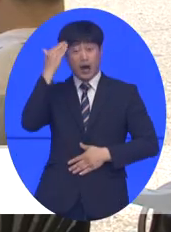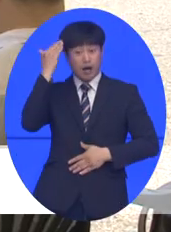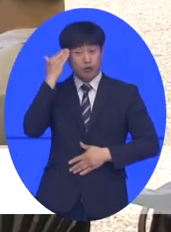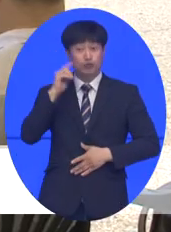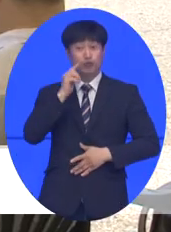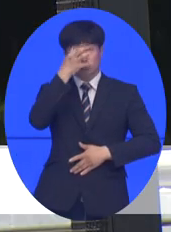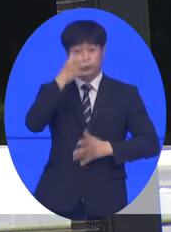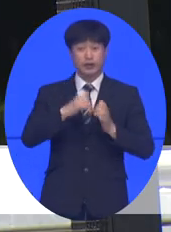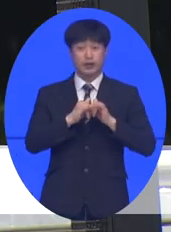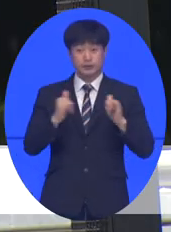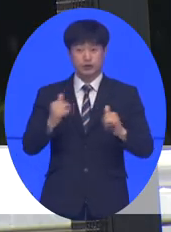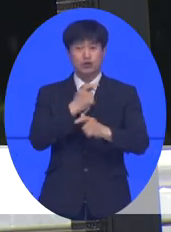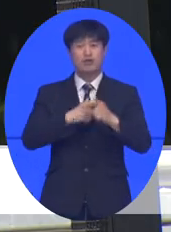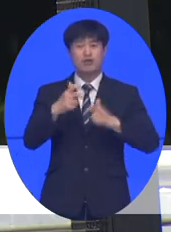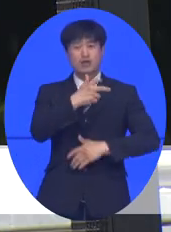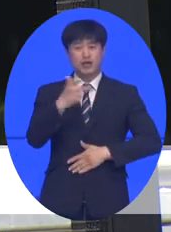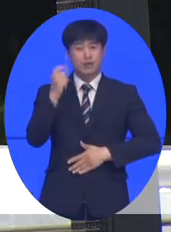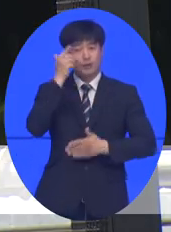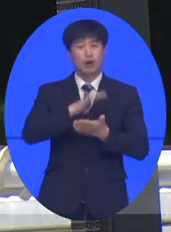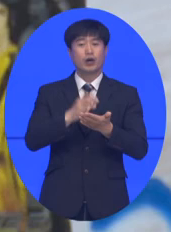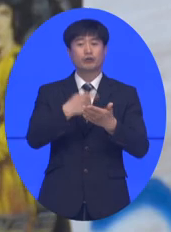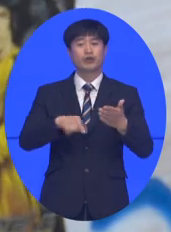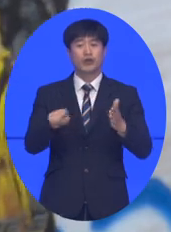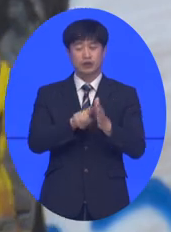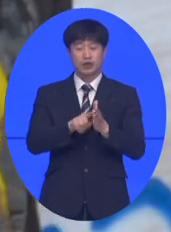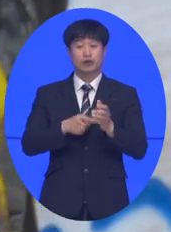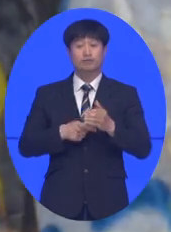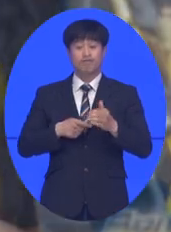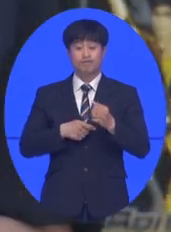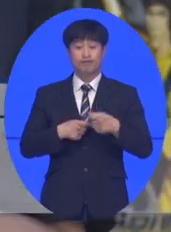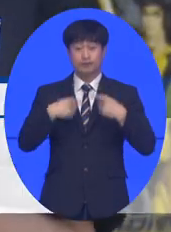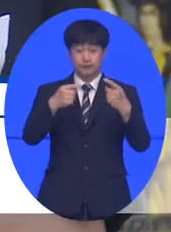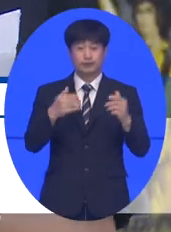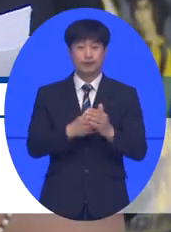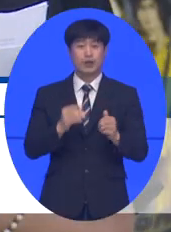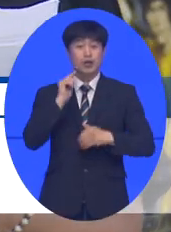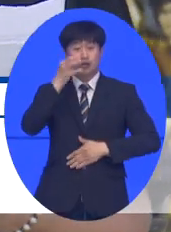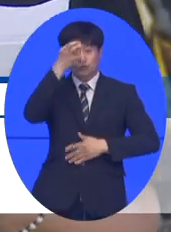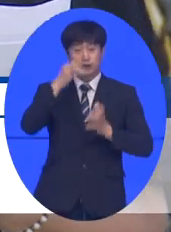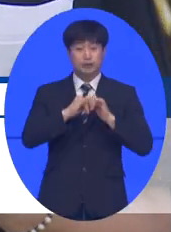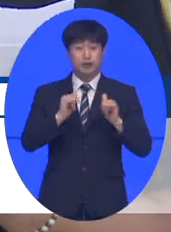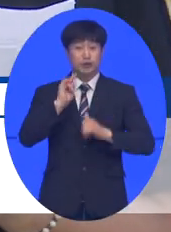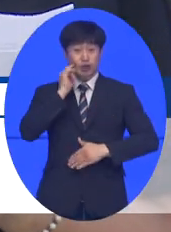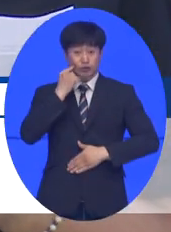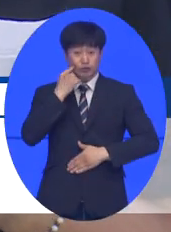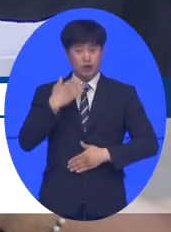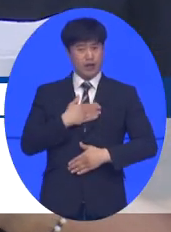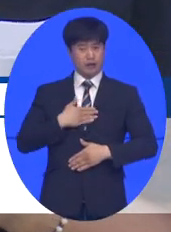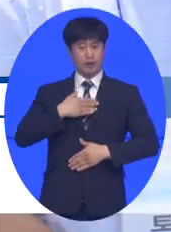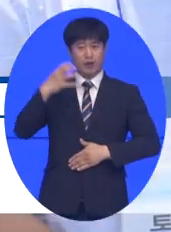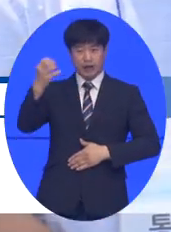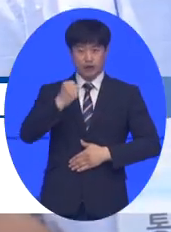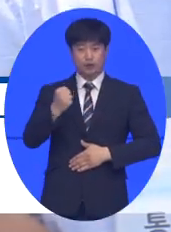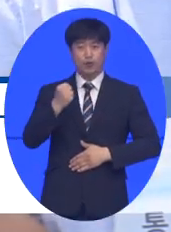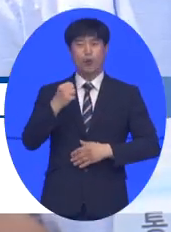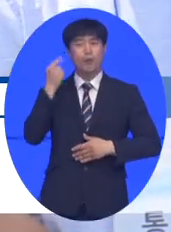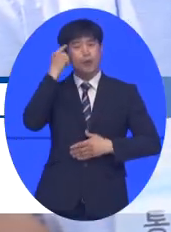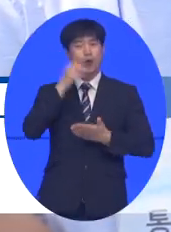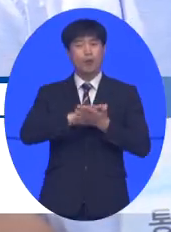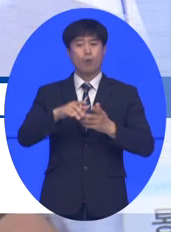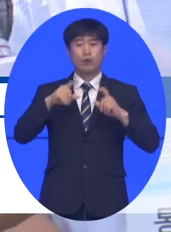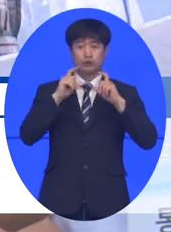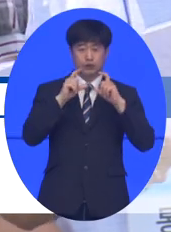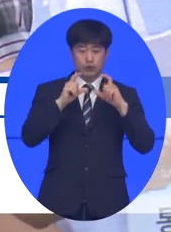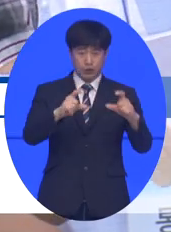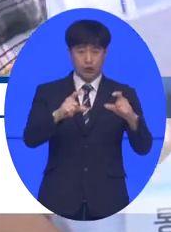국내 예술인들도 더 큰 평화를 위해 뜻을 함께했습니다. 예술인들이 예술적 감성으로 평화를